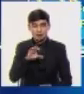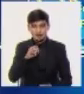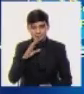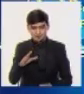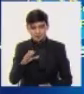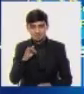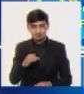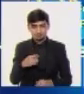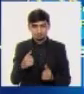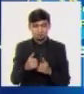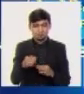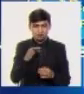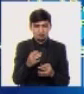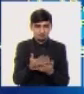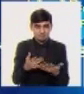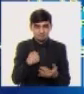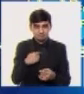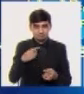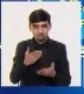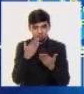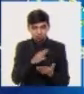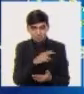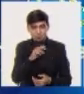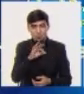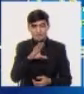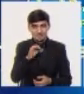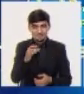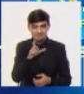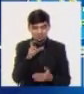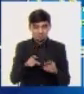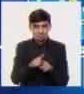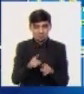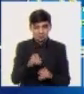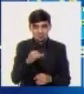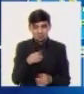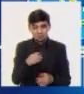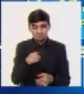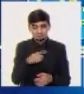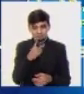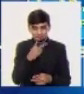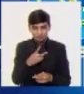Тоқаевтың Сарбағында болған оқиға деген повесін оқып шықтым. Сол әсерімді қағазға түсірдім.